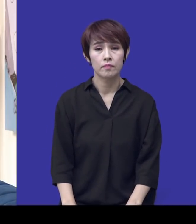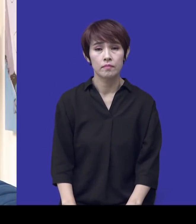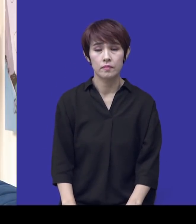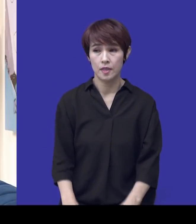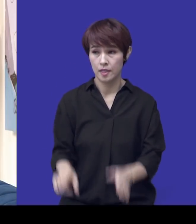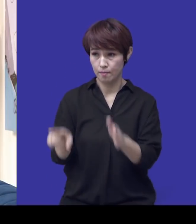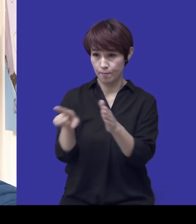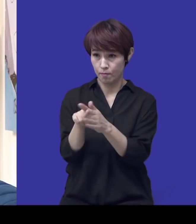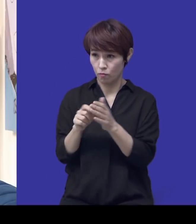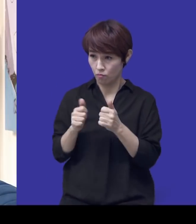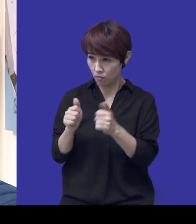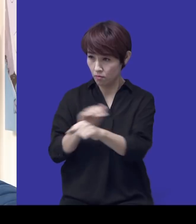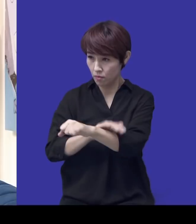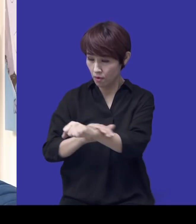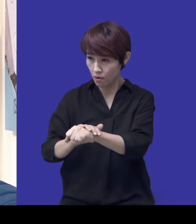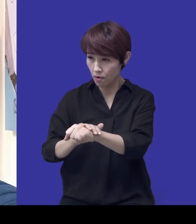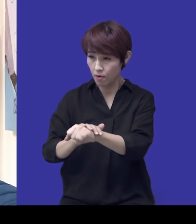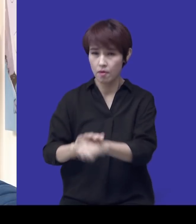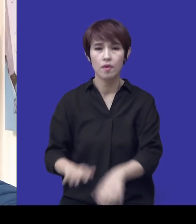네, 일단